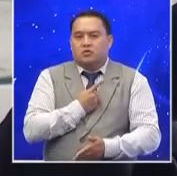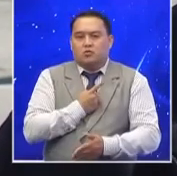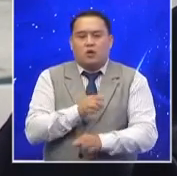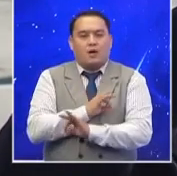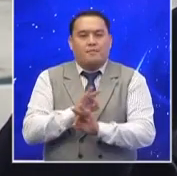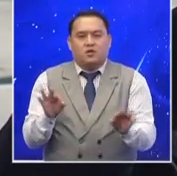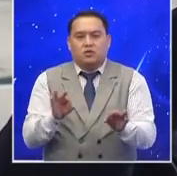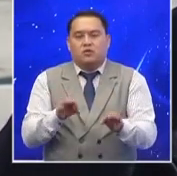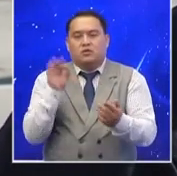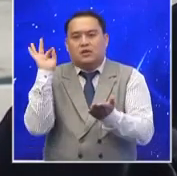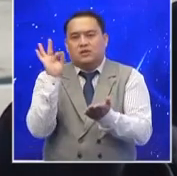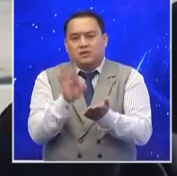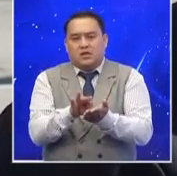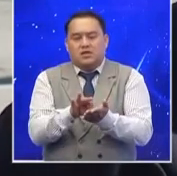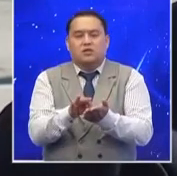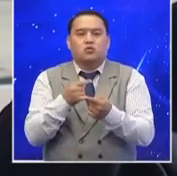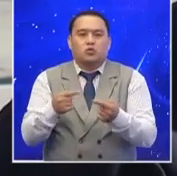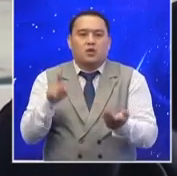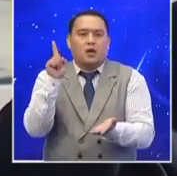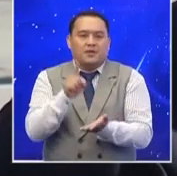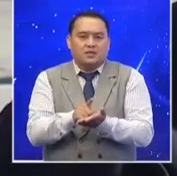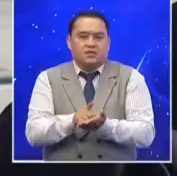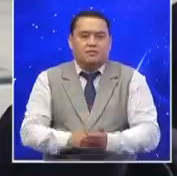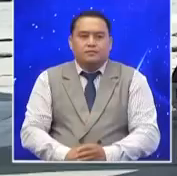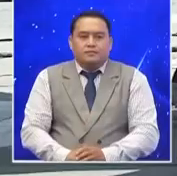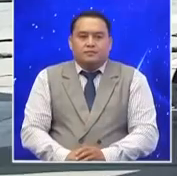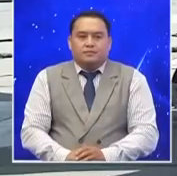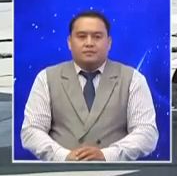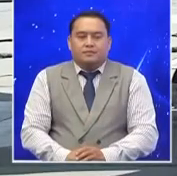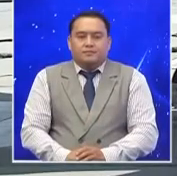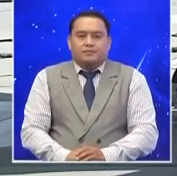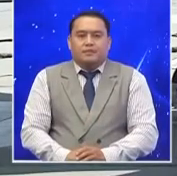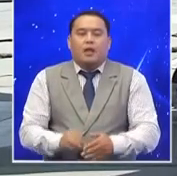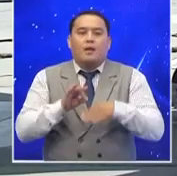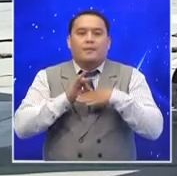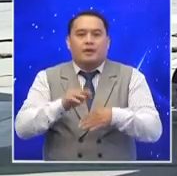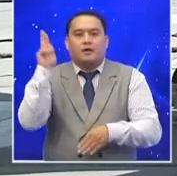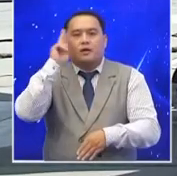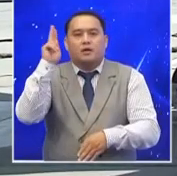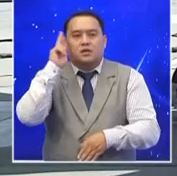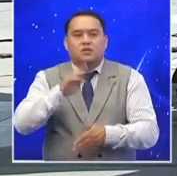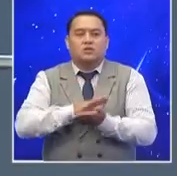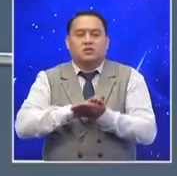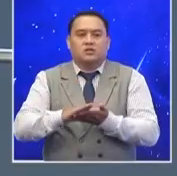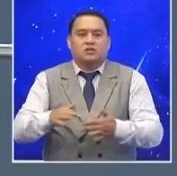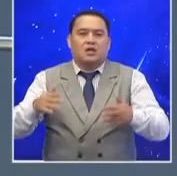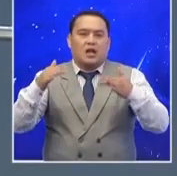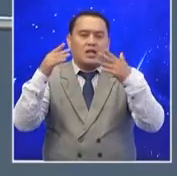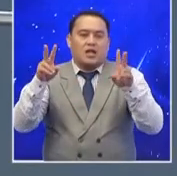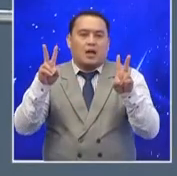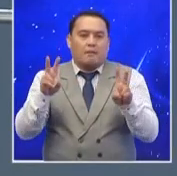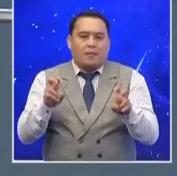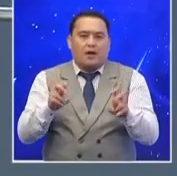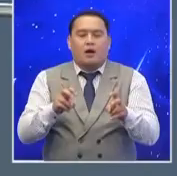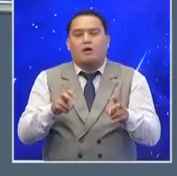хорошие навыки наведения на цель и исполнения других обязанностей. В ходе проведения учений «Чистое небо-2020» пилоты и